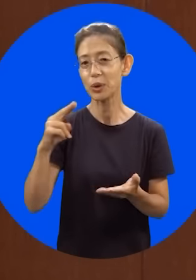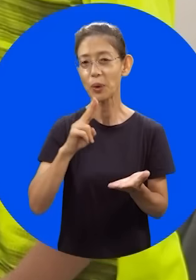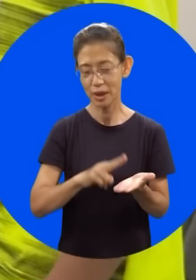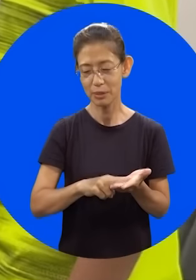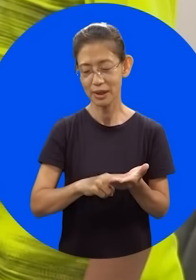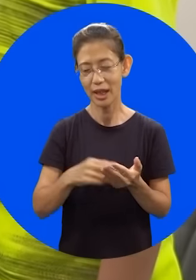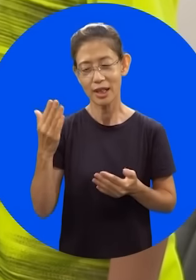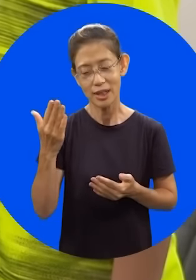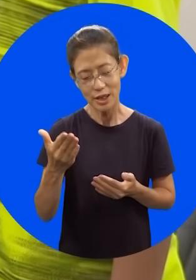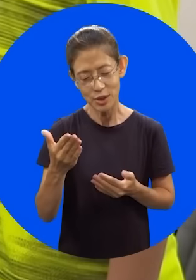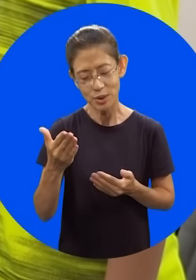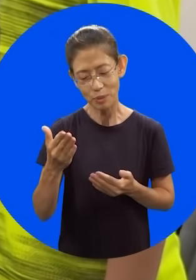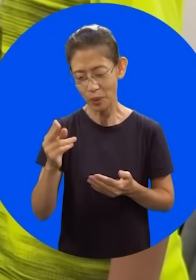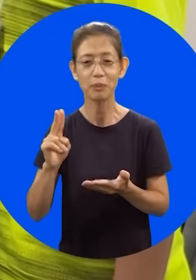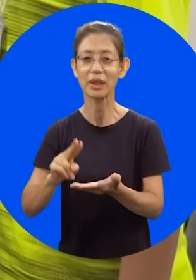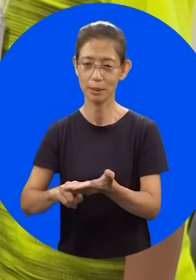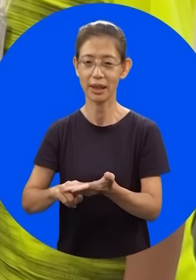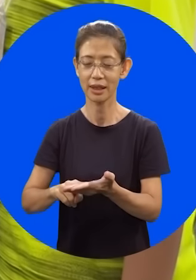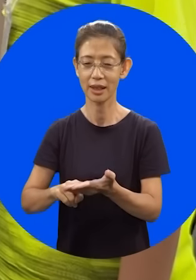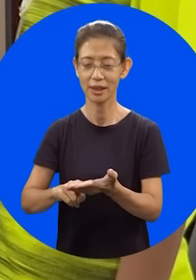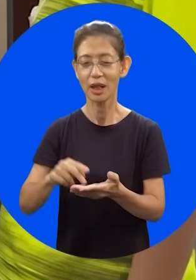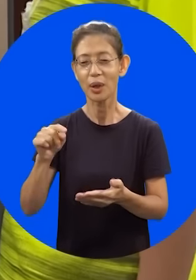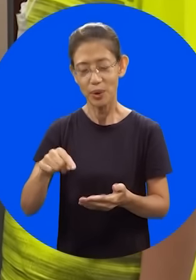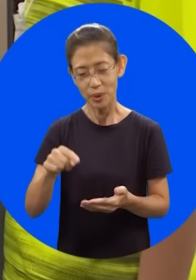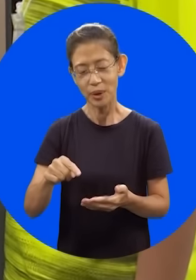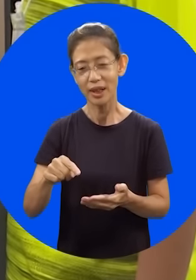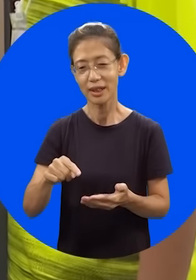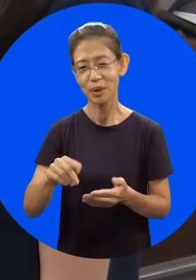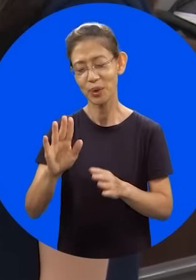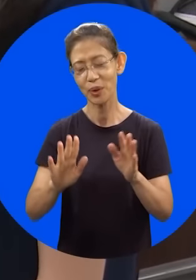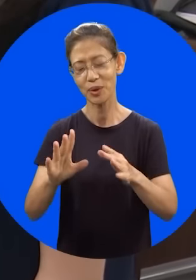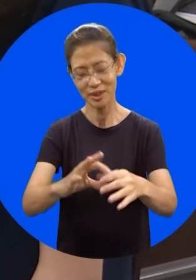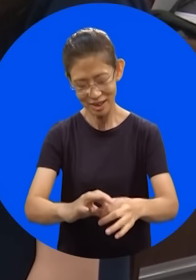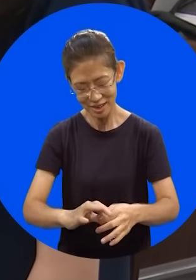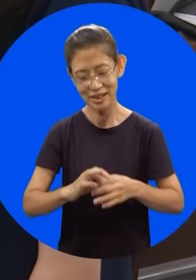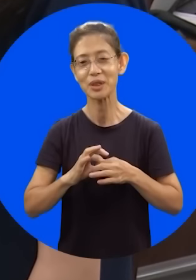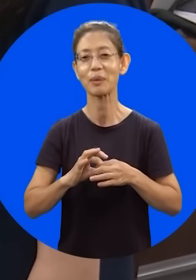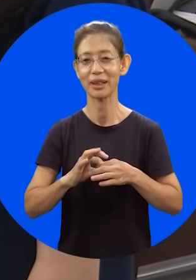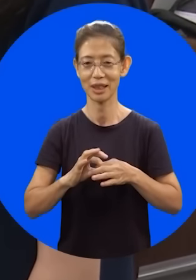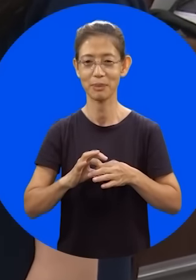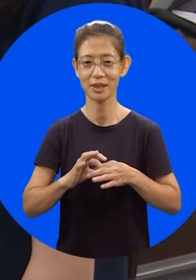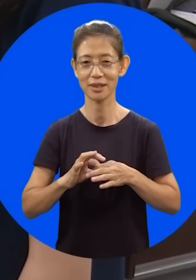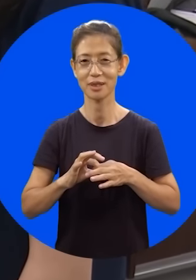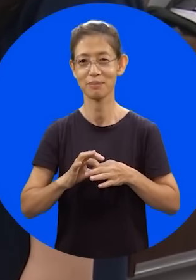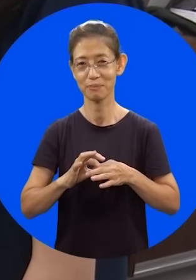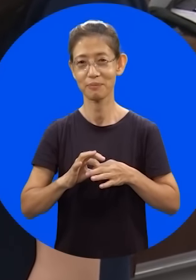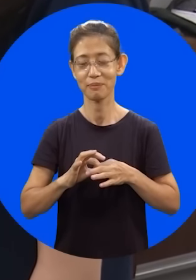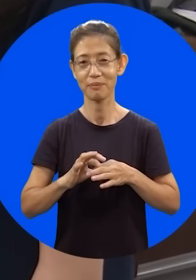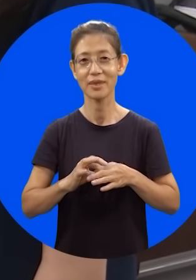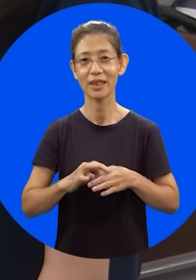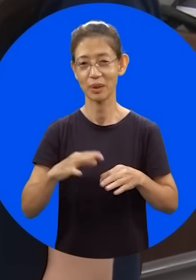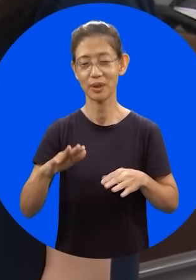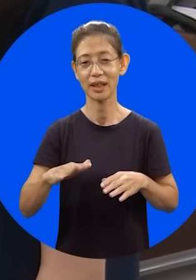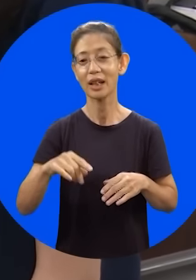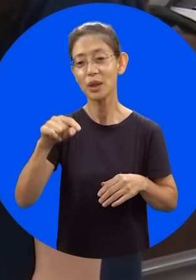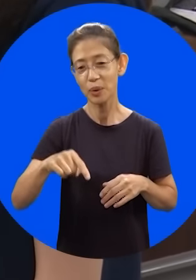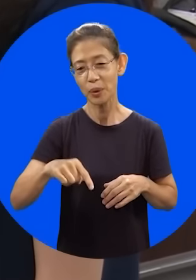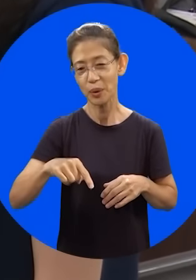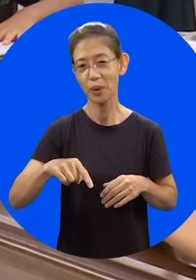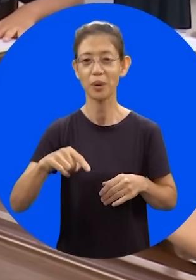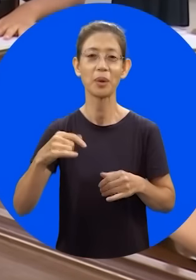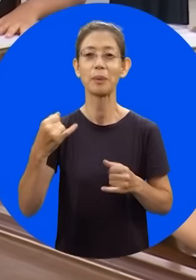って準備してたことが手に取るようにというか伝わってきました。このような自由な学びの